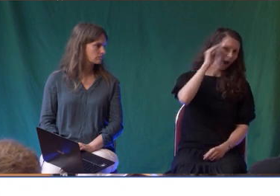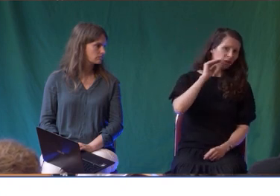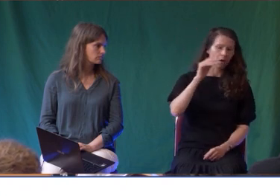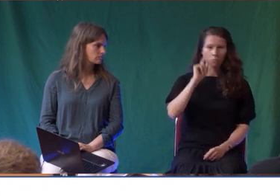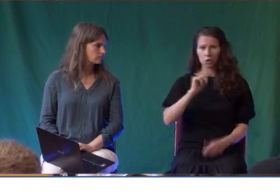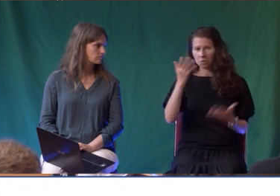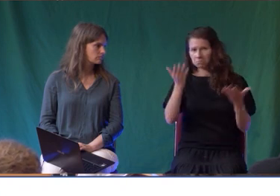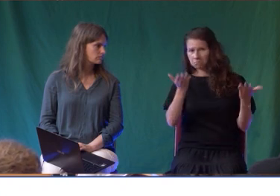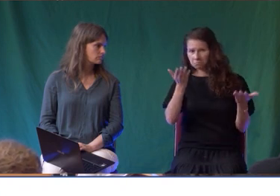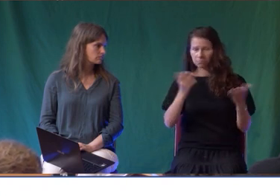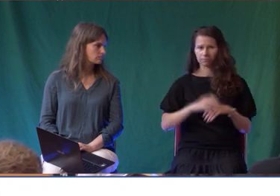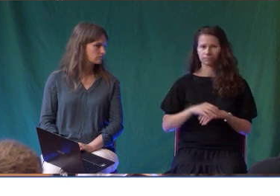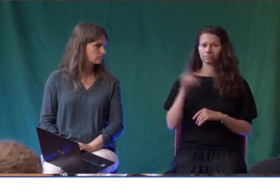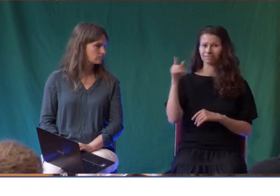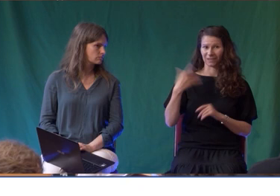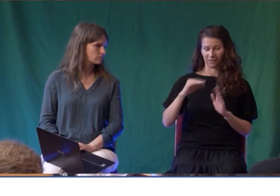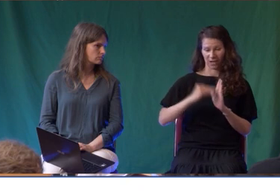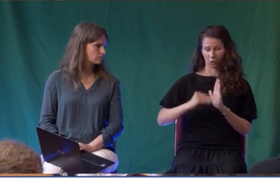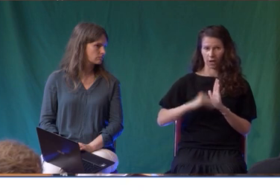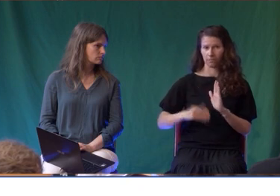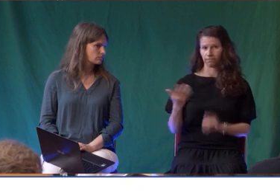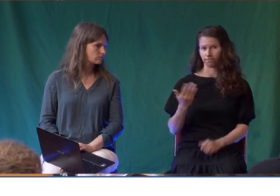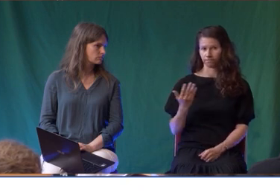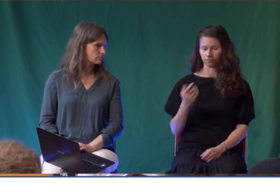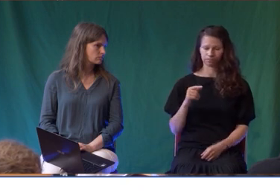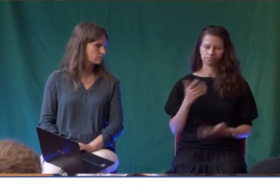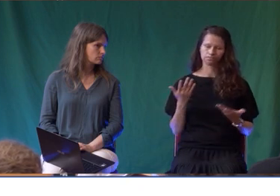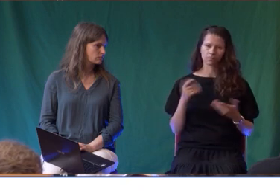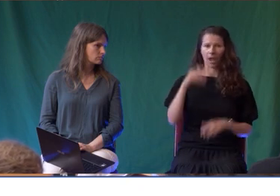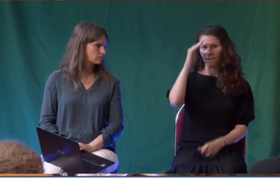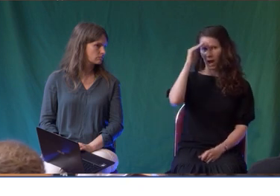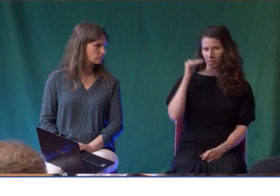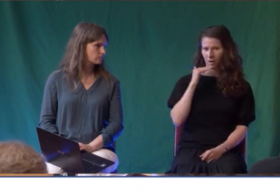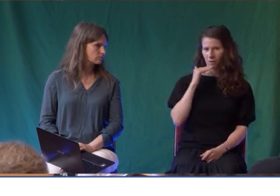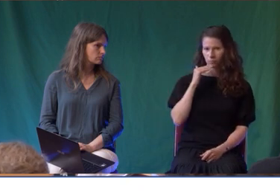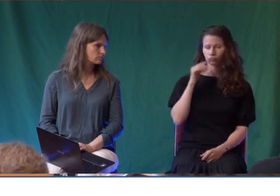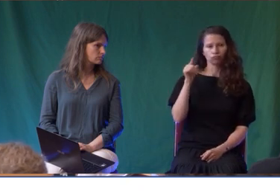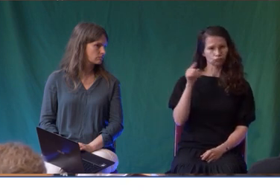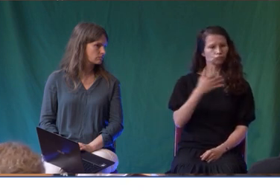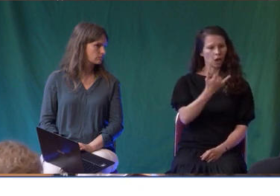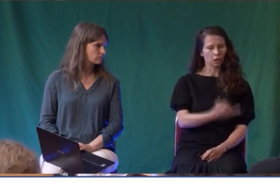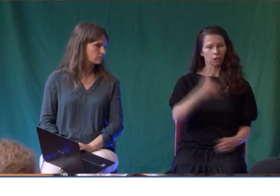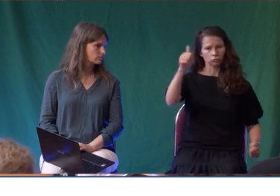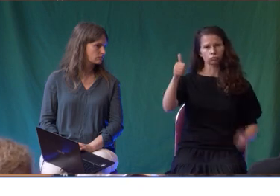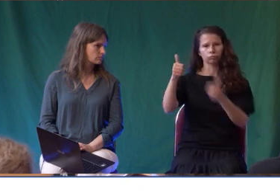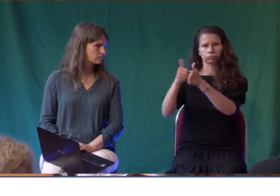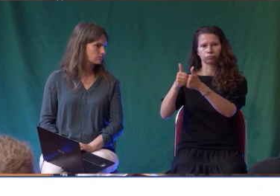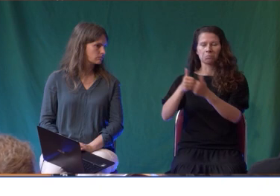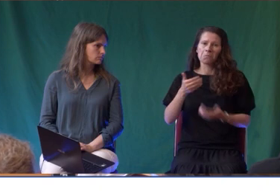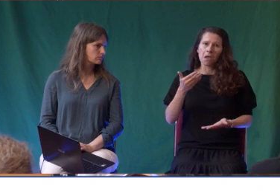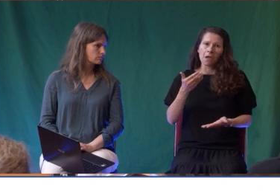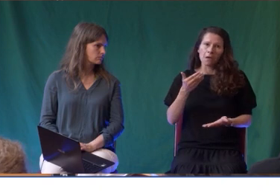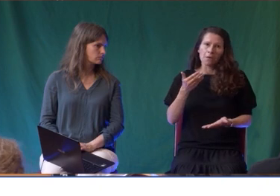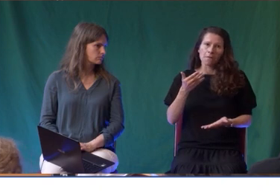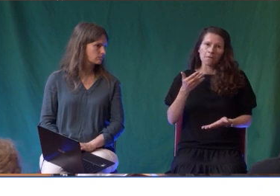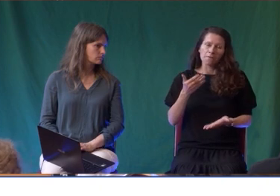und er hat aufgeschrieben bei dem Vater kann das Kind vielleicht am Ende nicht